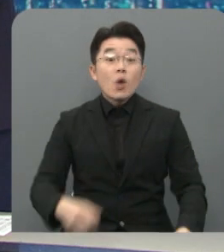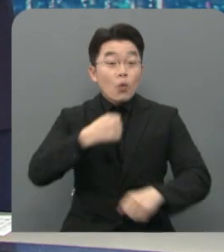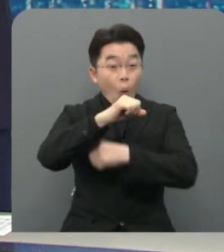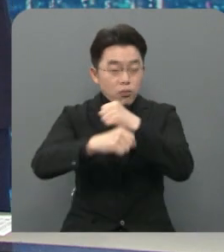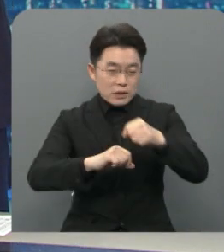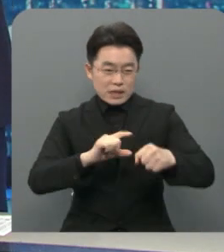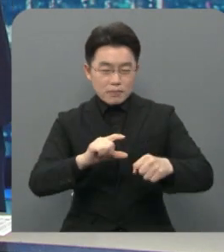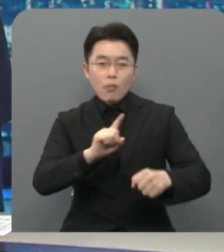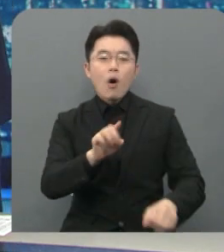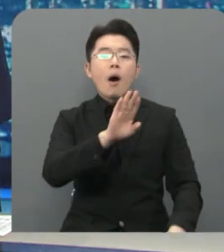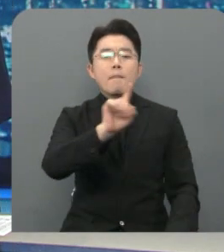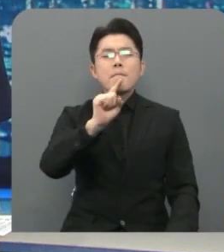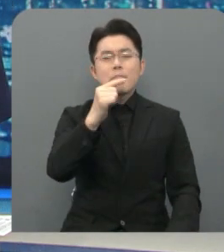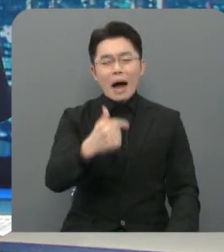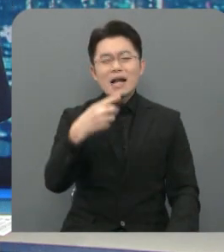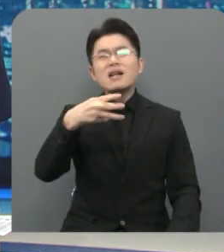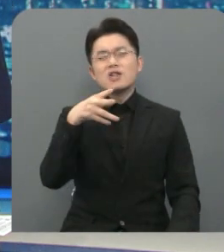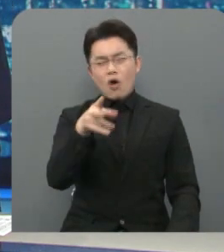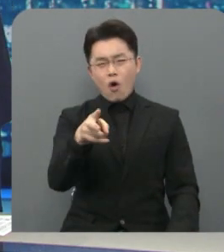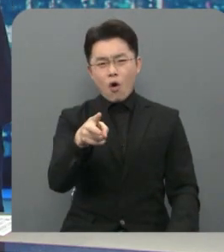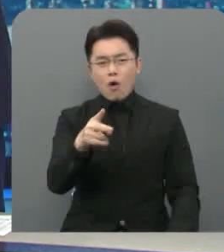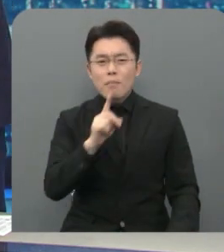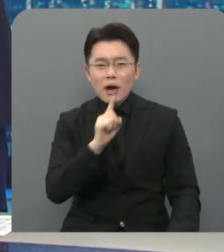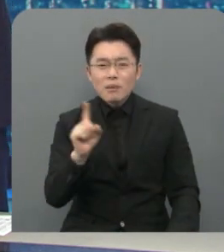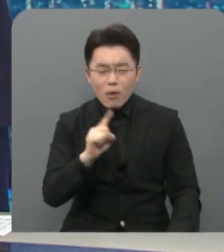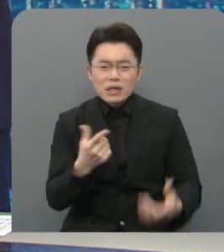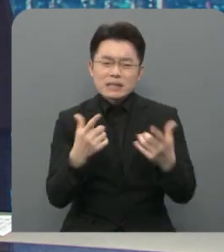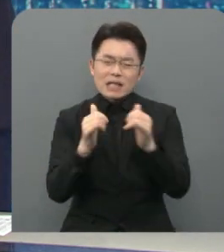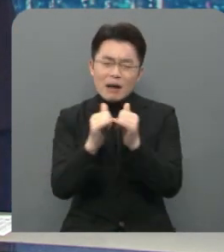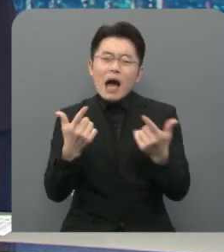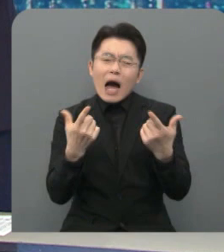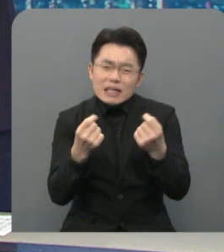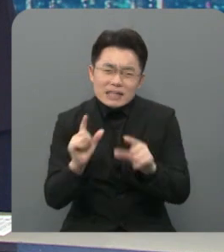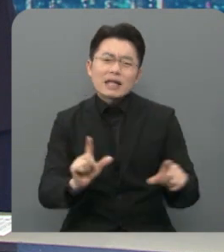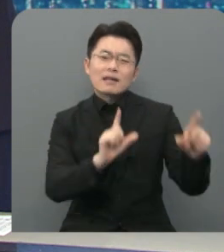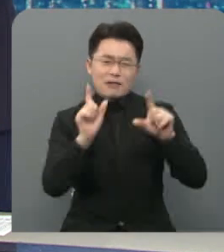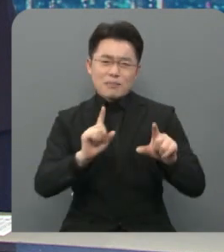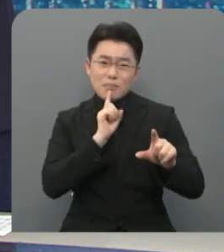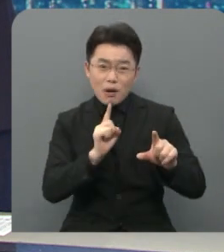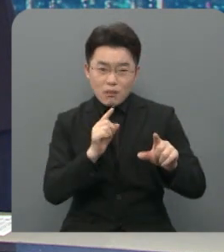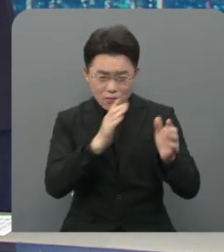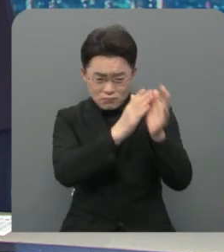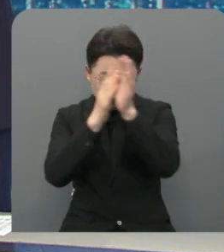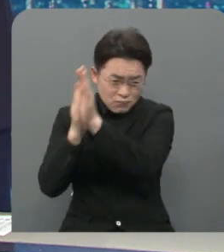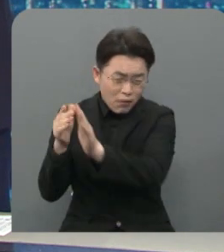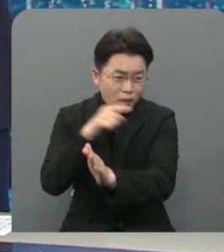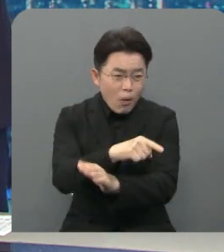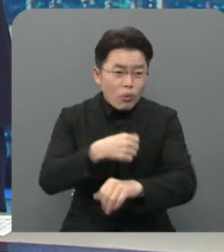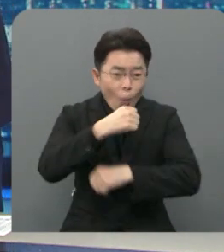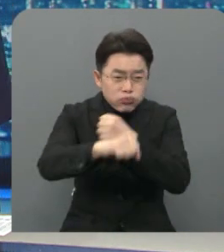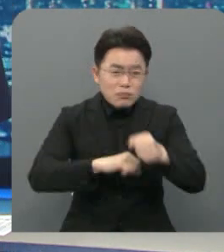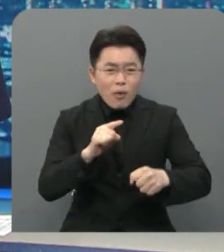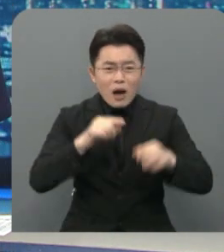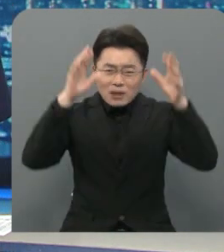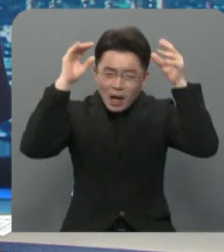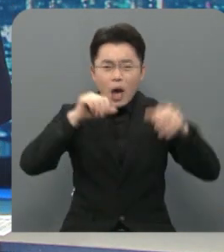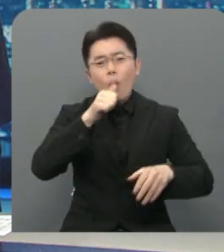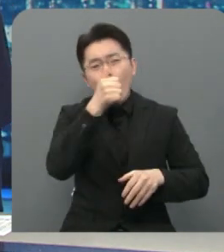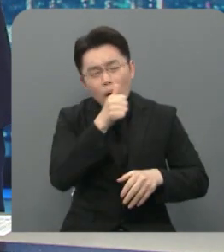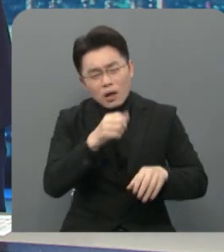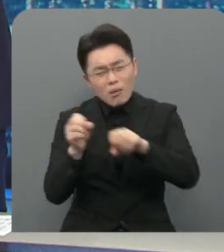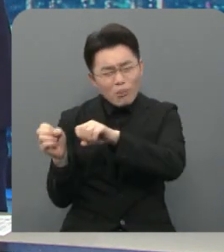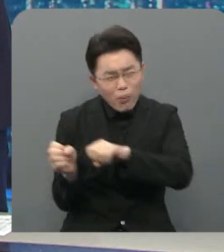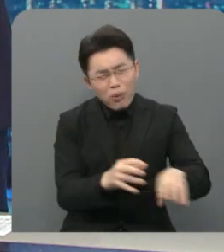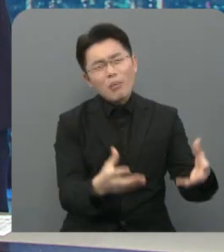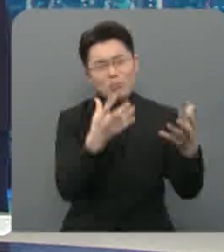반려동물, 사람과 더불어 사는 동물이란 뜻이죠. 하지만 매일 수백 마리의 반려동물들이 거리에 버려지고 있습니다. 도심